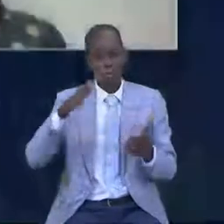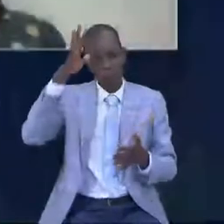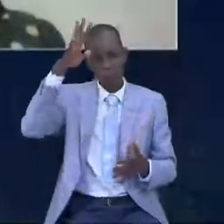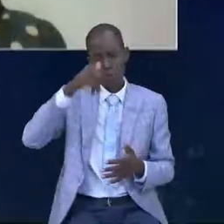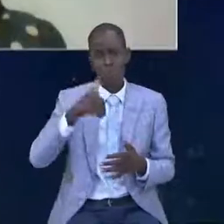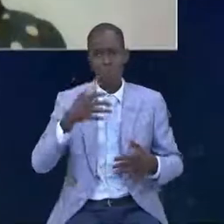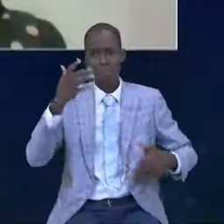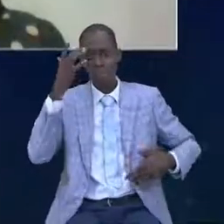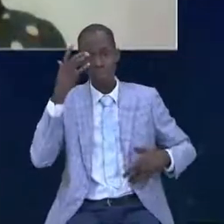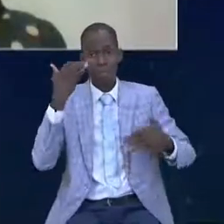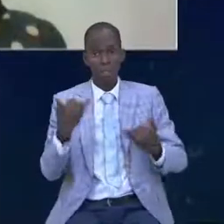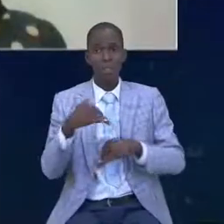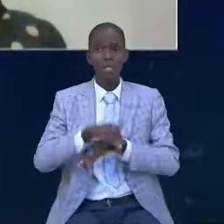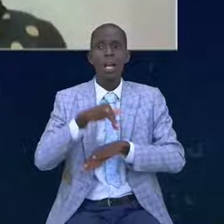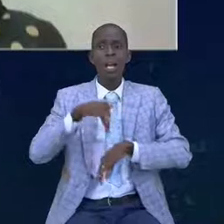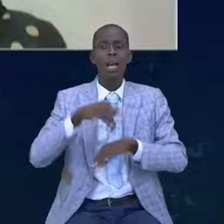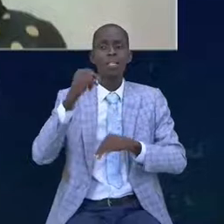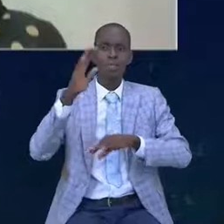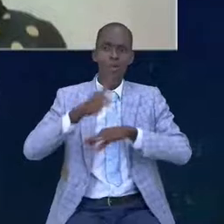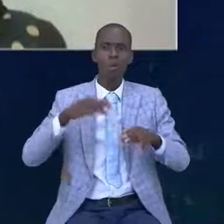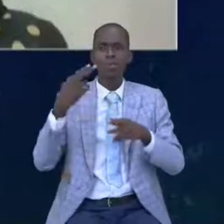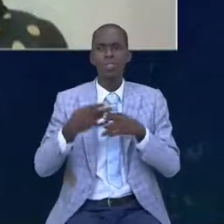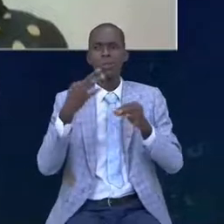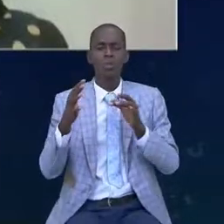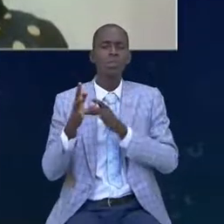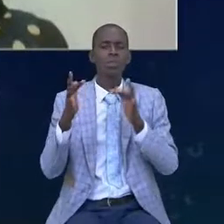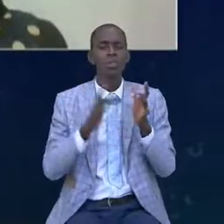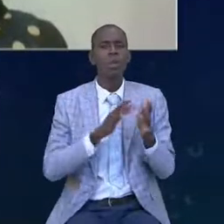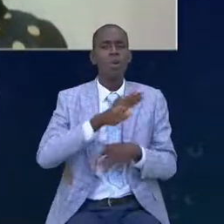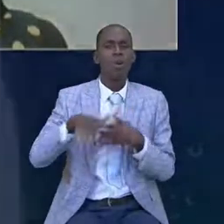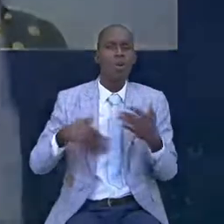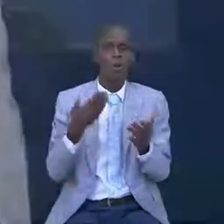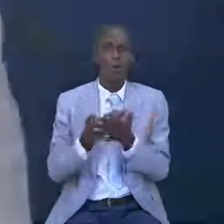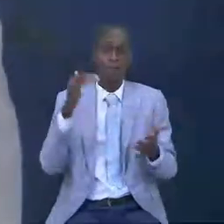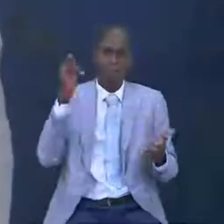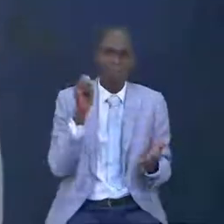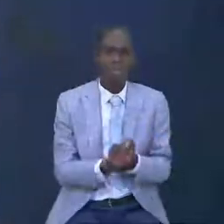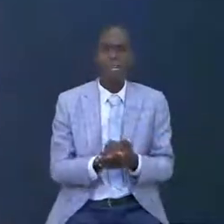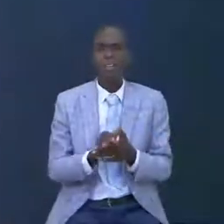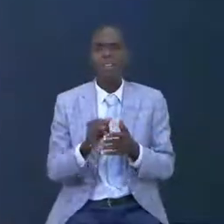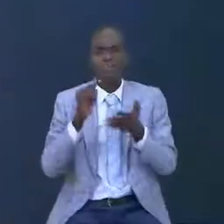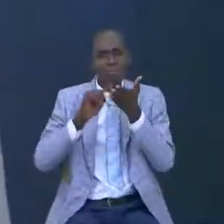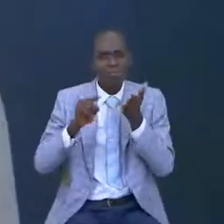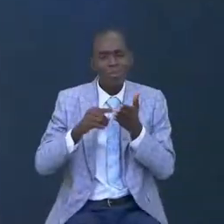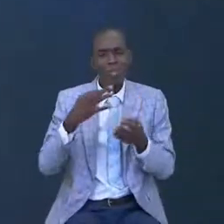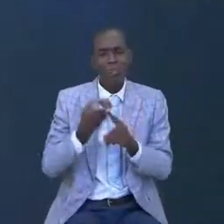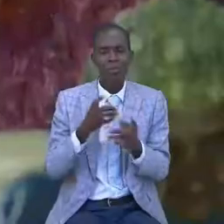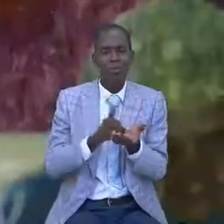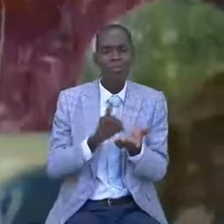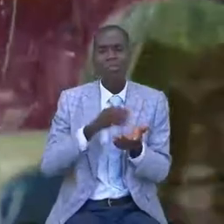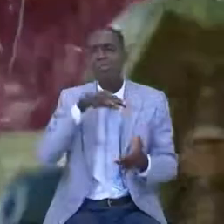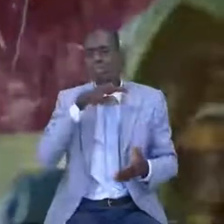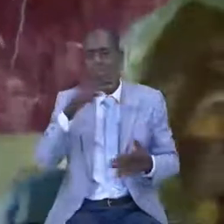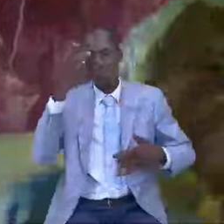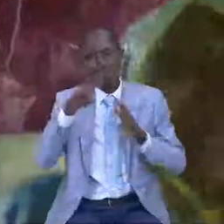paralysie, il y a ceci et là qui est incurable ce soir. Comme je mentionnerai le nom de